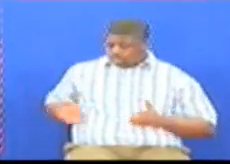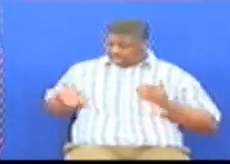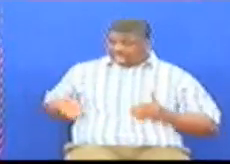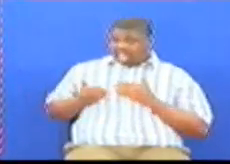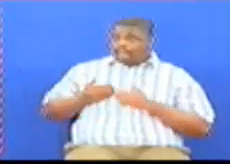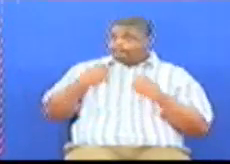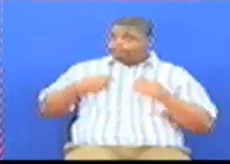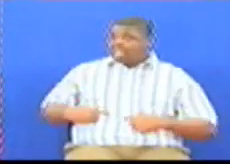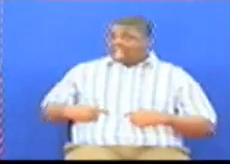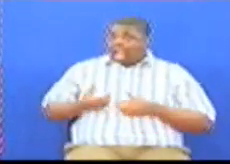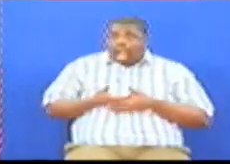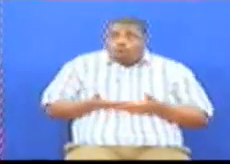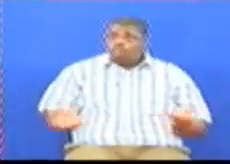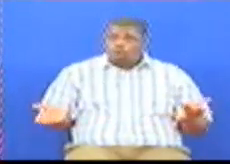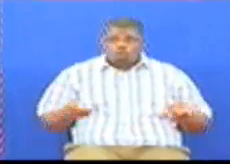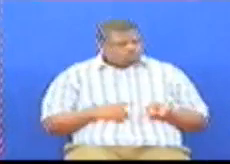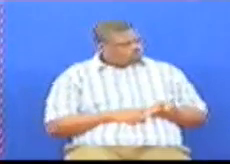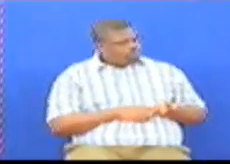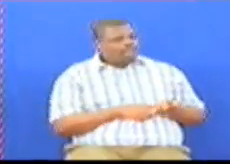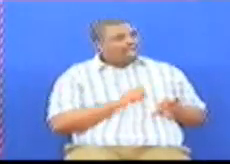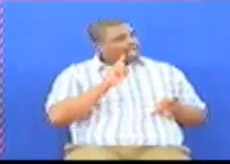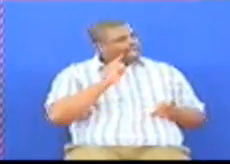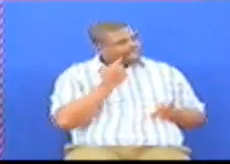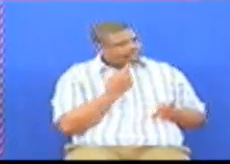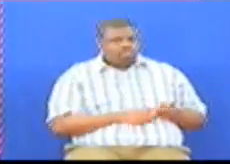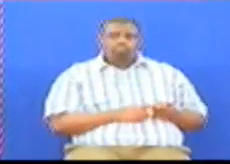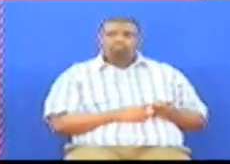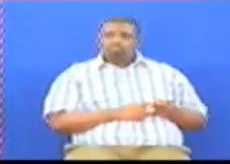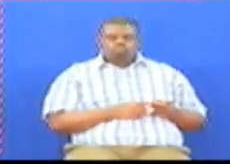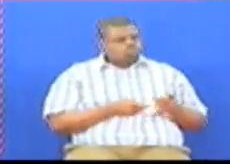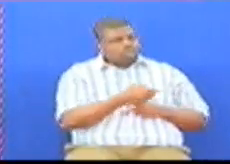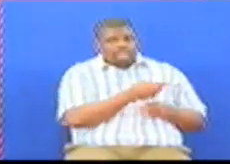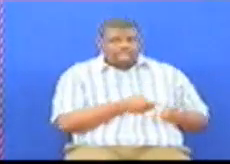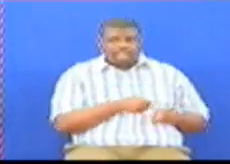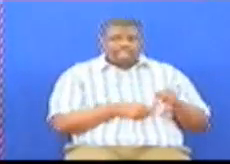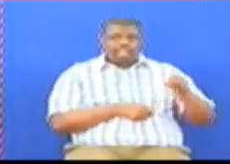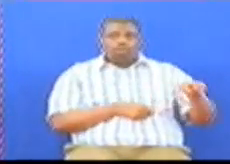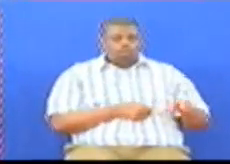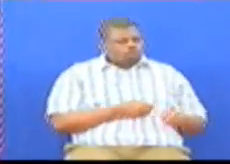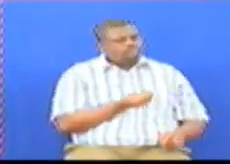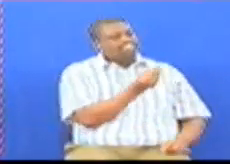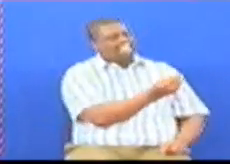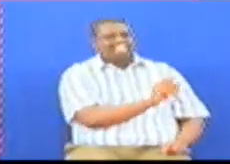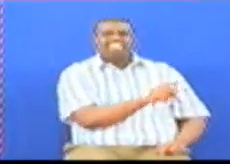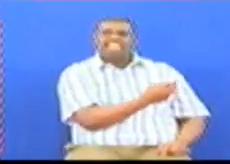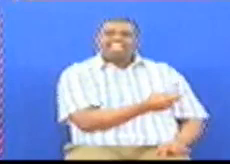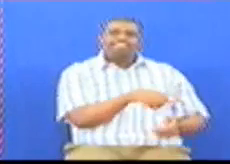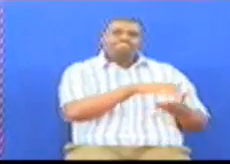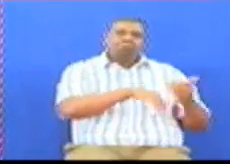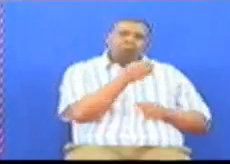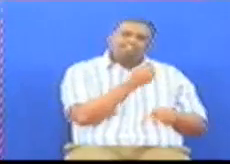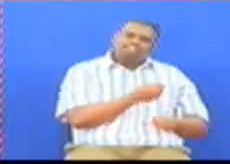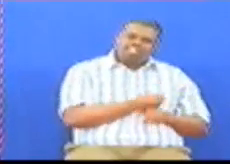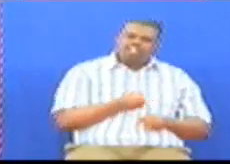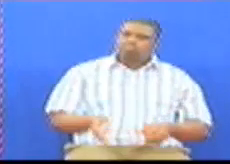wa kanuni haupo. Anajaribu tunajaribu kudai hao waliomshtaki ni akina nani, fujo zinafanyika,